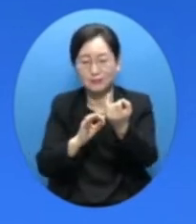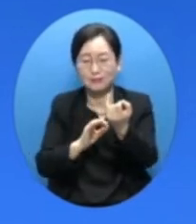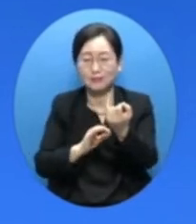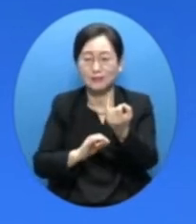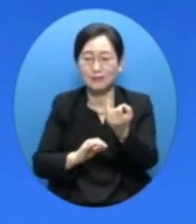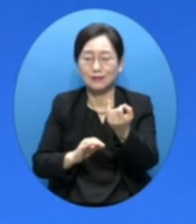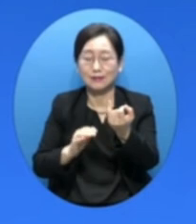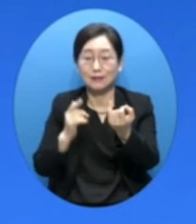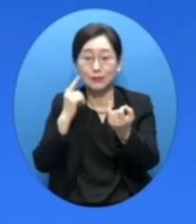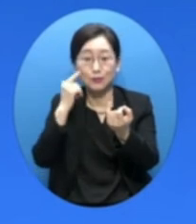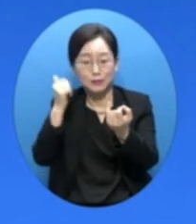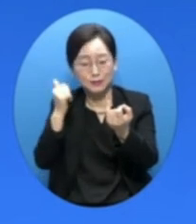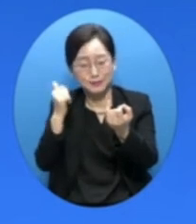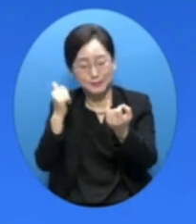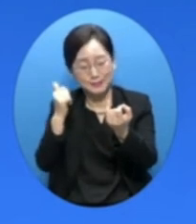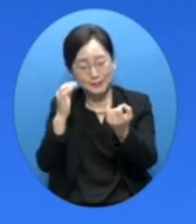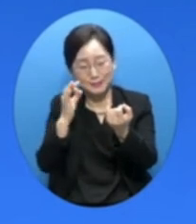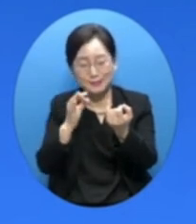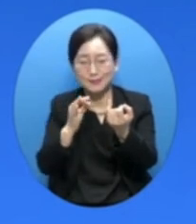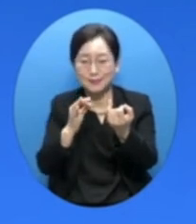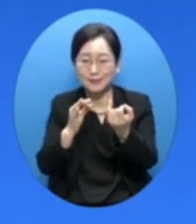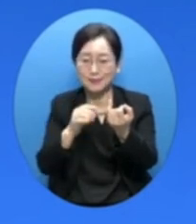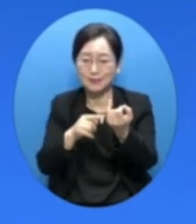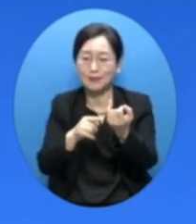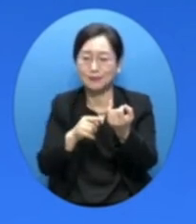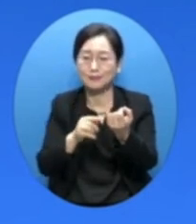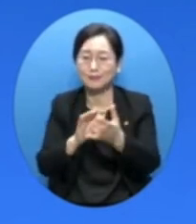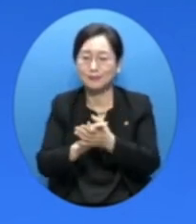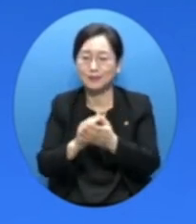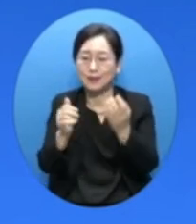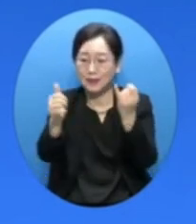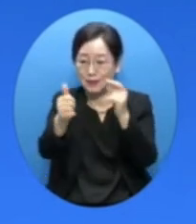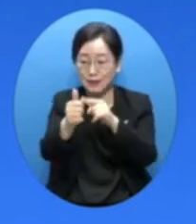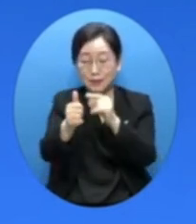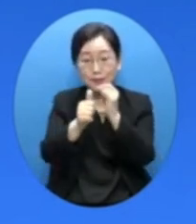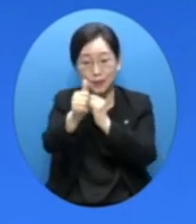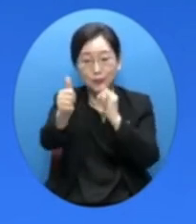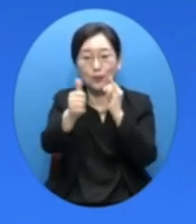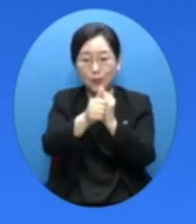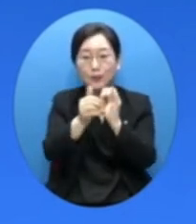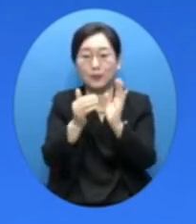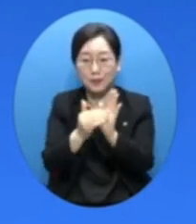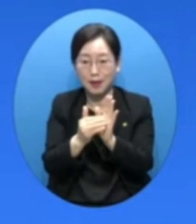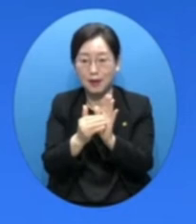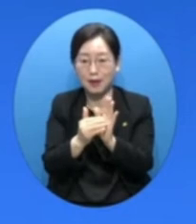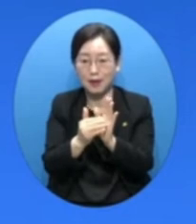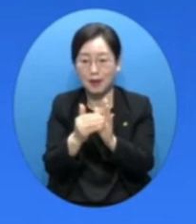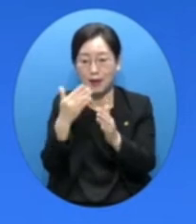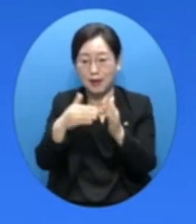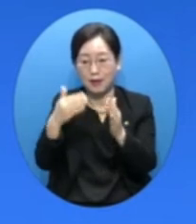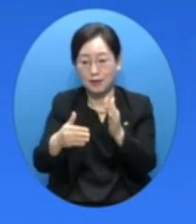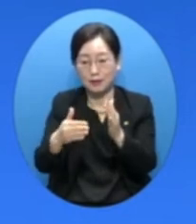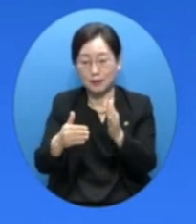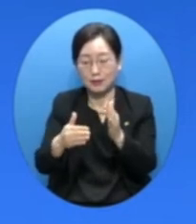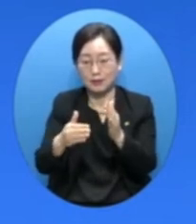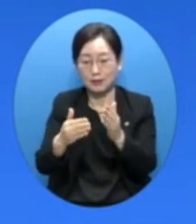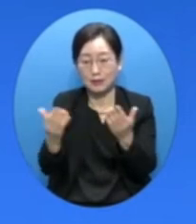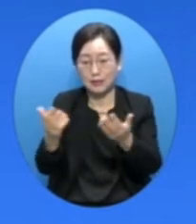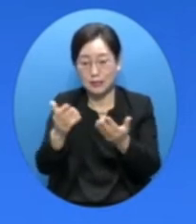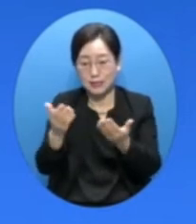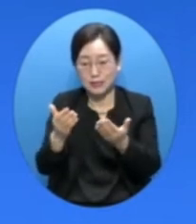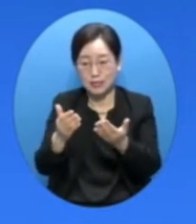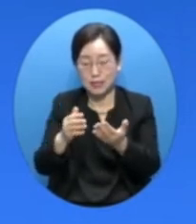그래서 제가 어쨌든 그분이 남편과 결혼을 했고 정식 남편은 취업비자를 받았고 왔다 갔다 하고